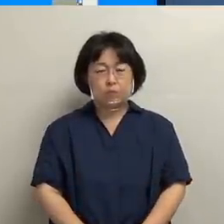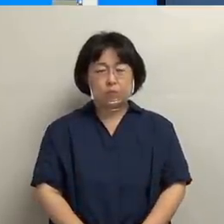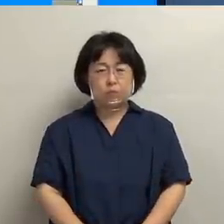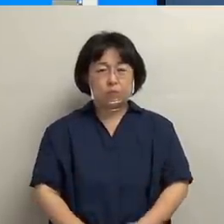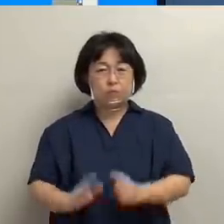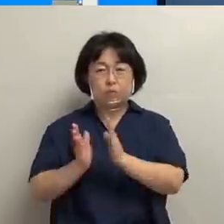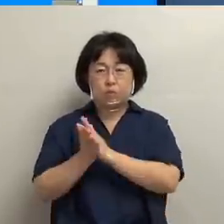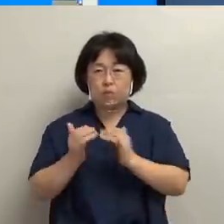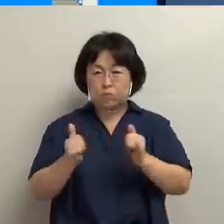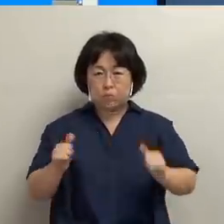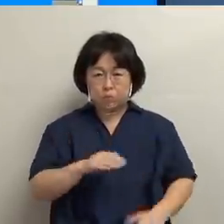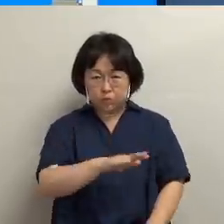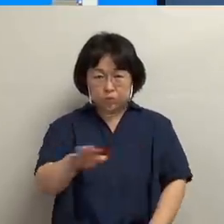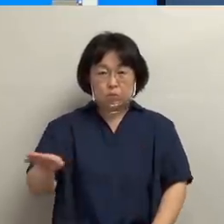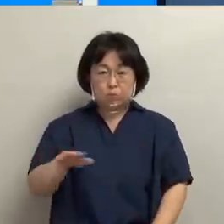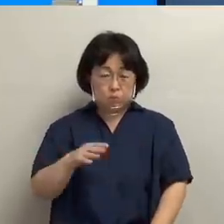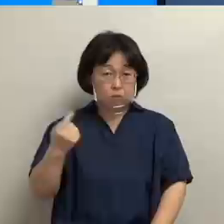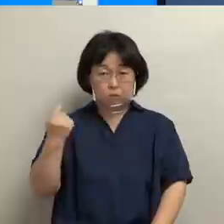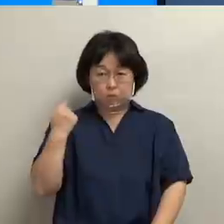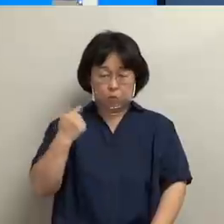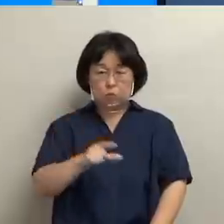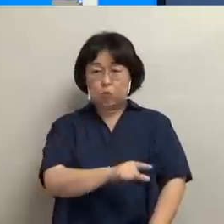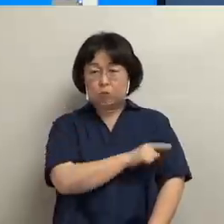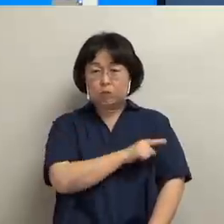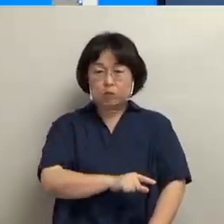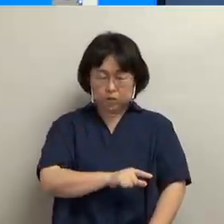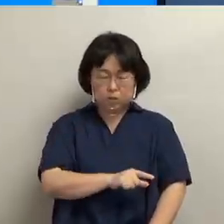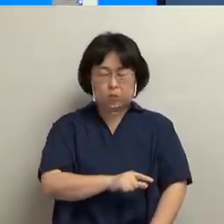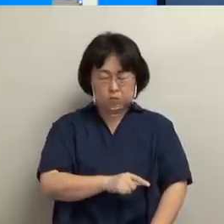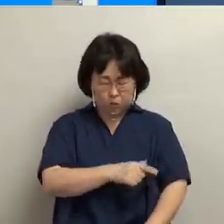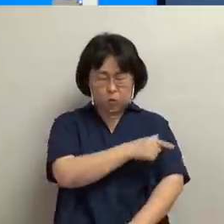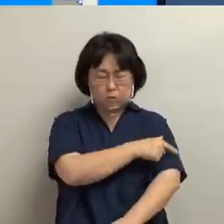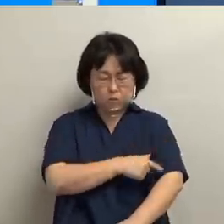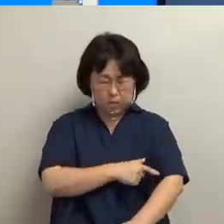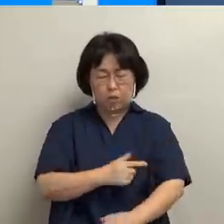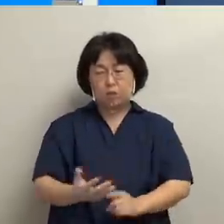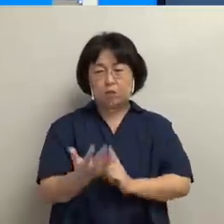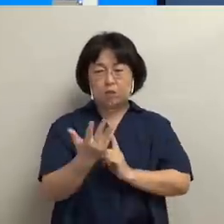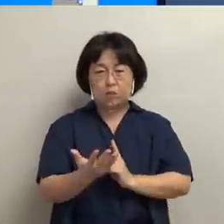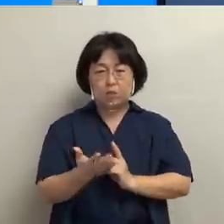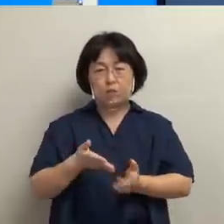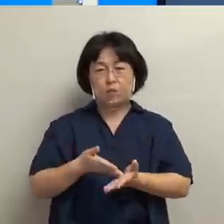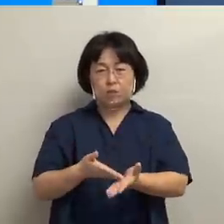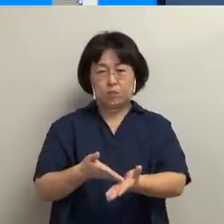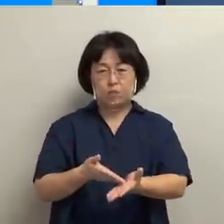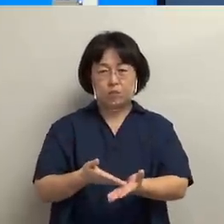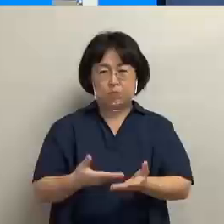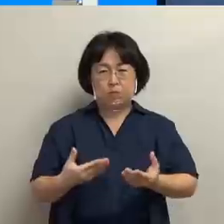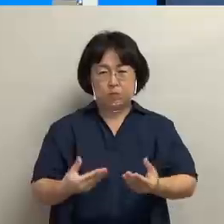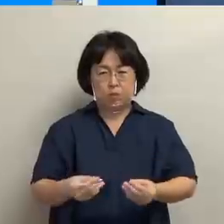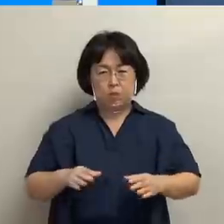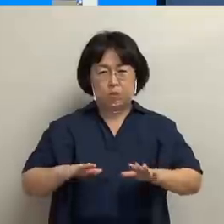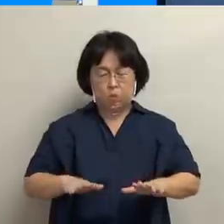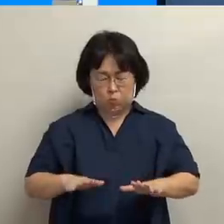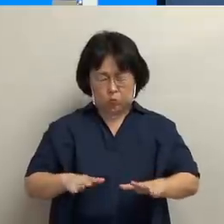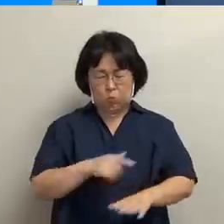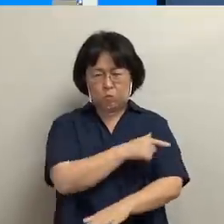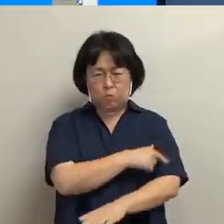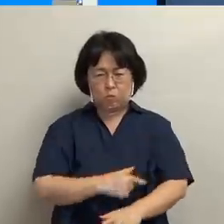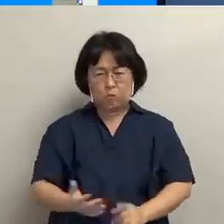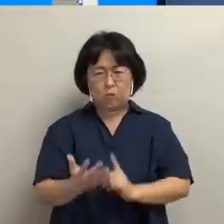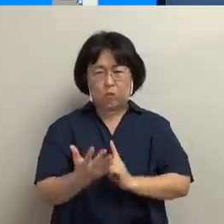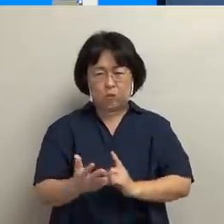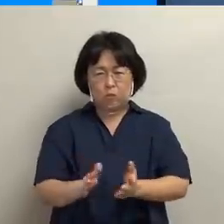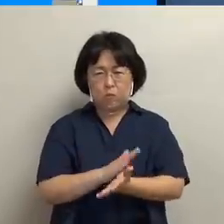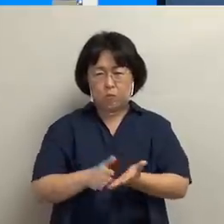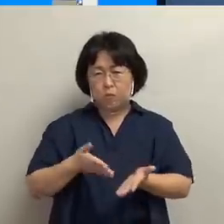県民の皆さんに昨日の臨時会見でもお話をさせて頂きましたがきょうの会見でも改めてご説明した